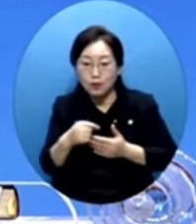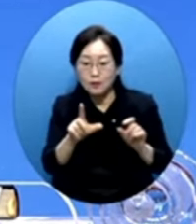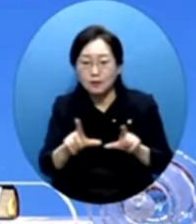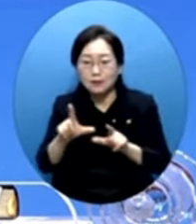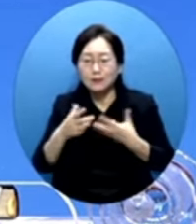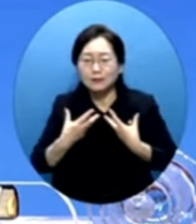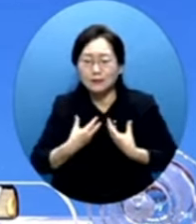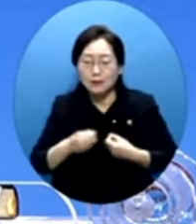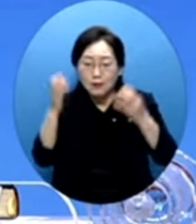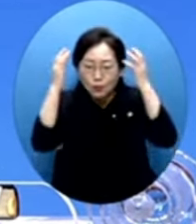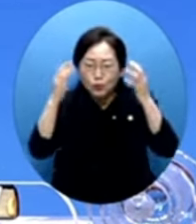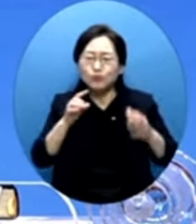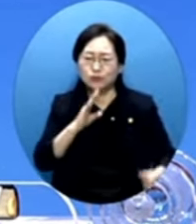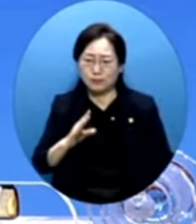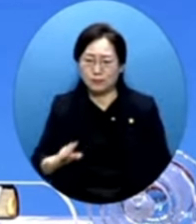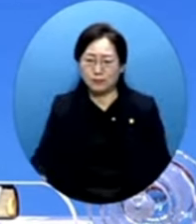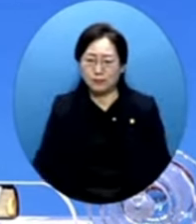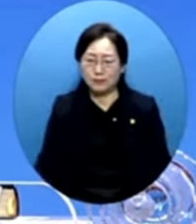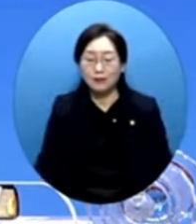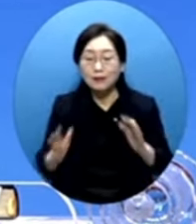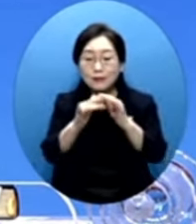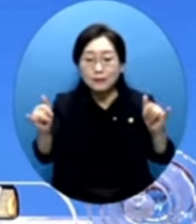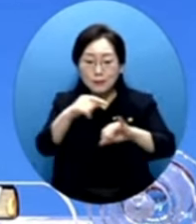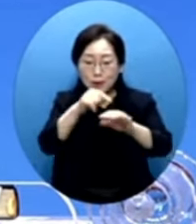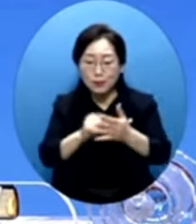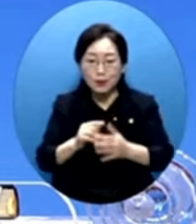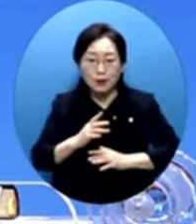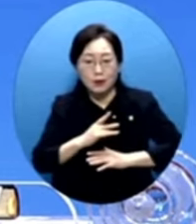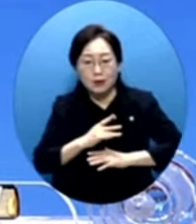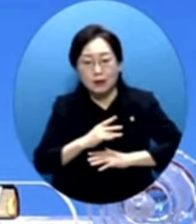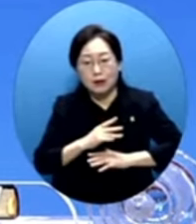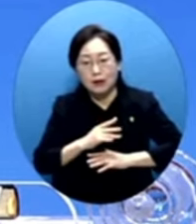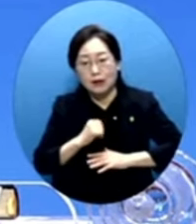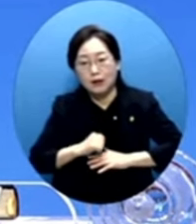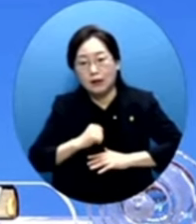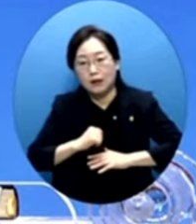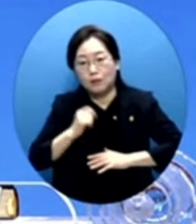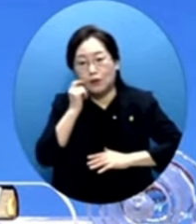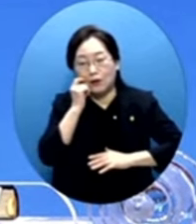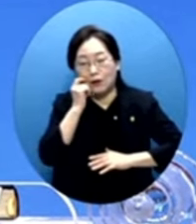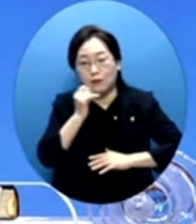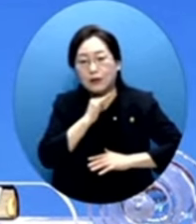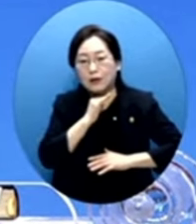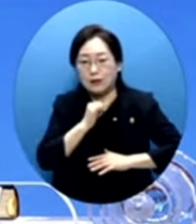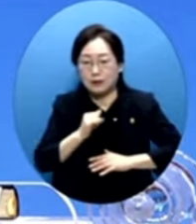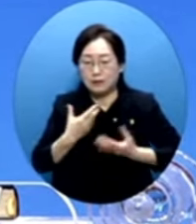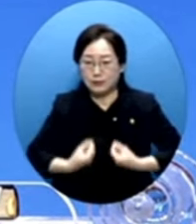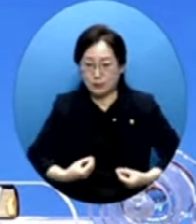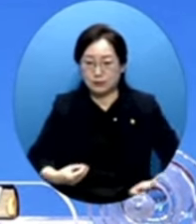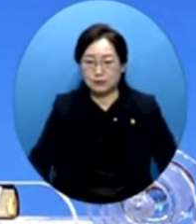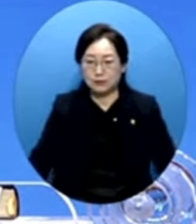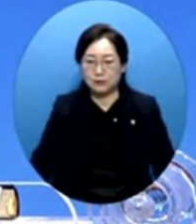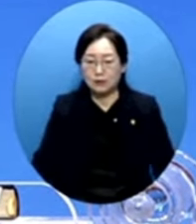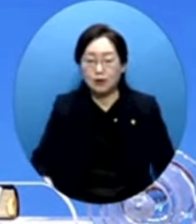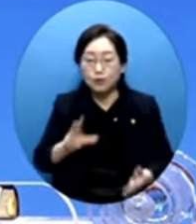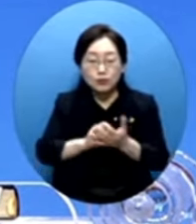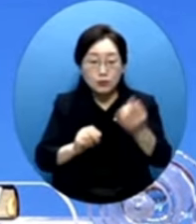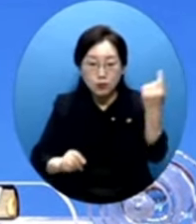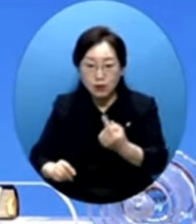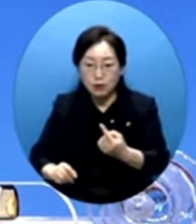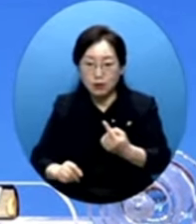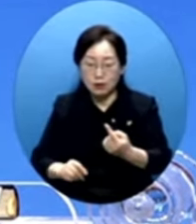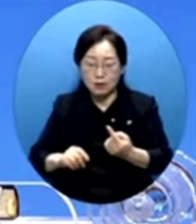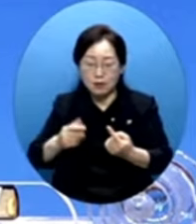고통을 가아 줄 뿐인 것입니다 사람들이 마음에 두려움을 이기지 못해서 스스로 무너지는 것입니다 어떠한 문제 어림이 다가도 우리는